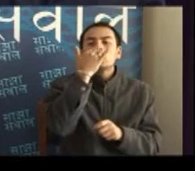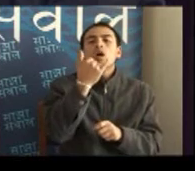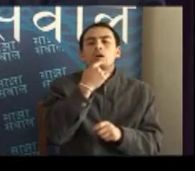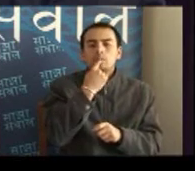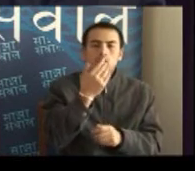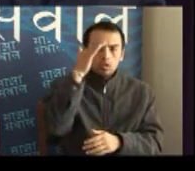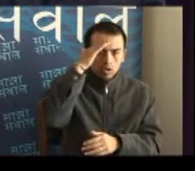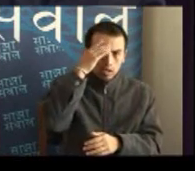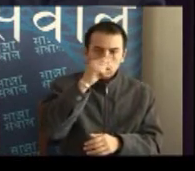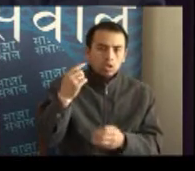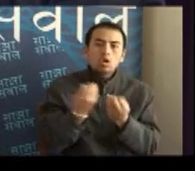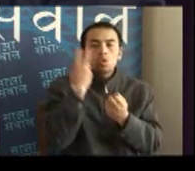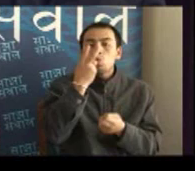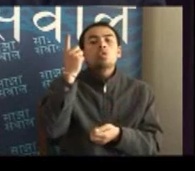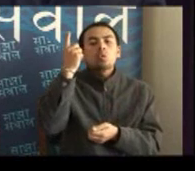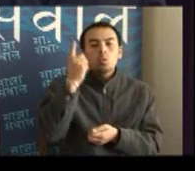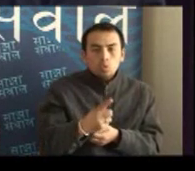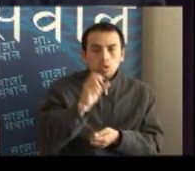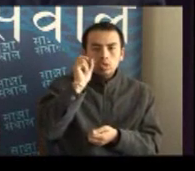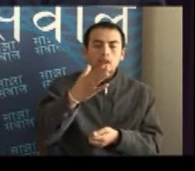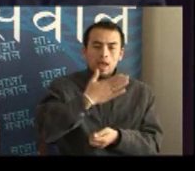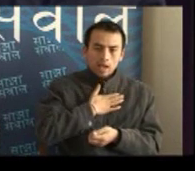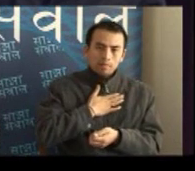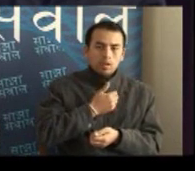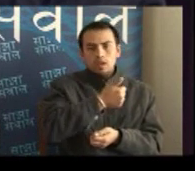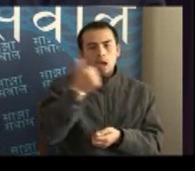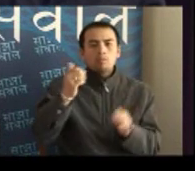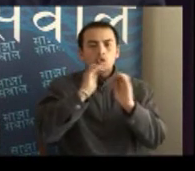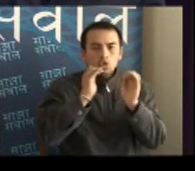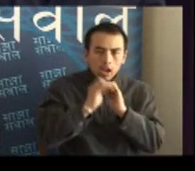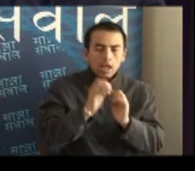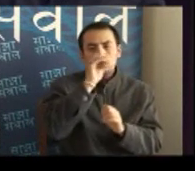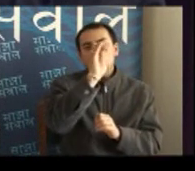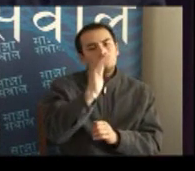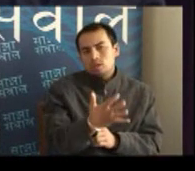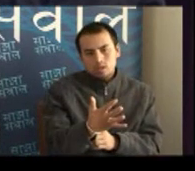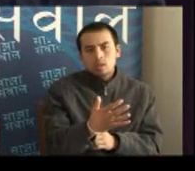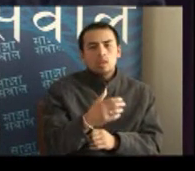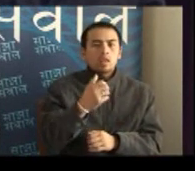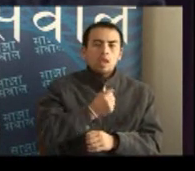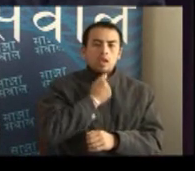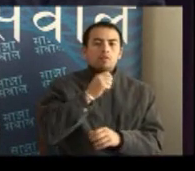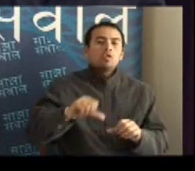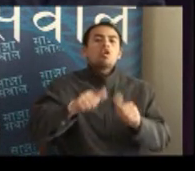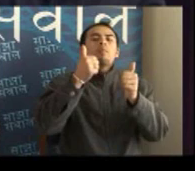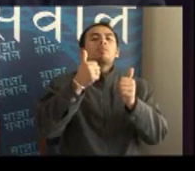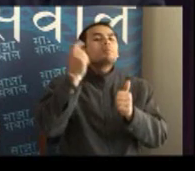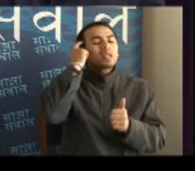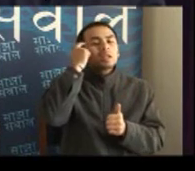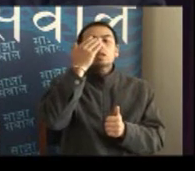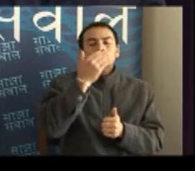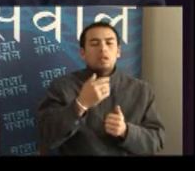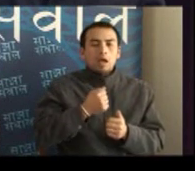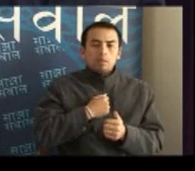भन्दा सरकारले केही गर्न खोजेको त हो तर हामीले उचित सल्लाह परामर्श गरेनौँ। हामीले आफ्नो सफलता केमा ठान्यौँ